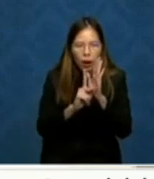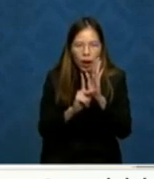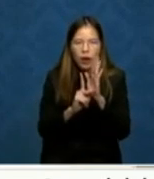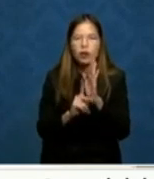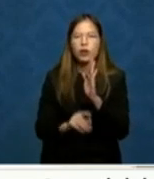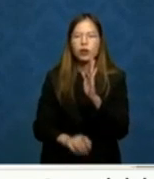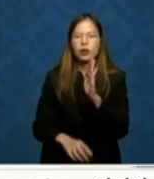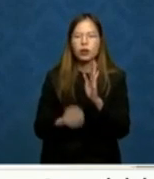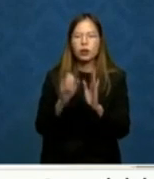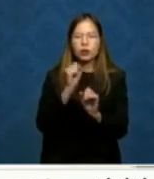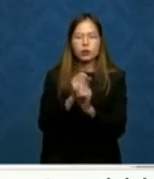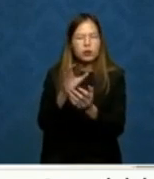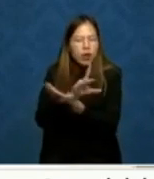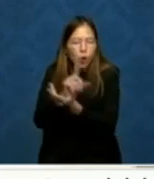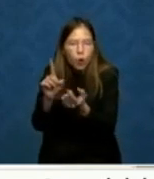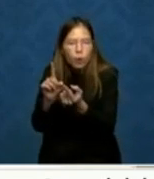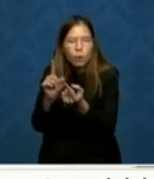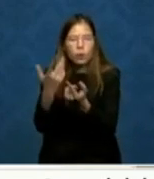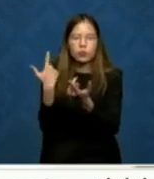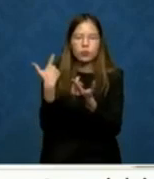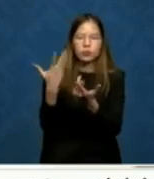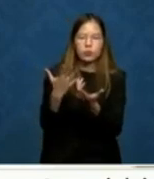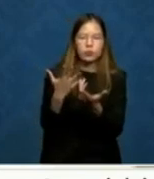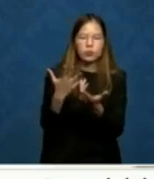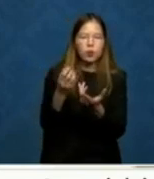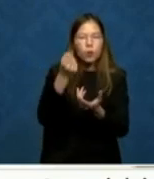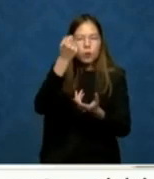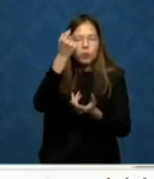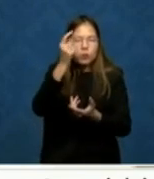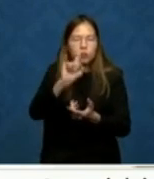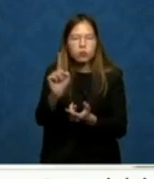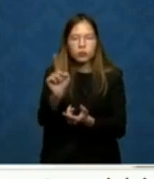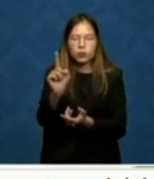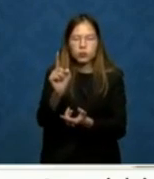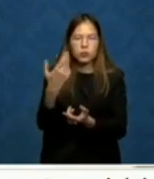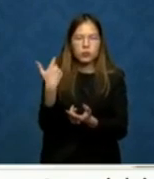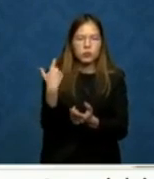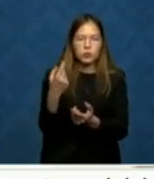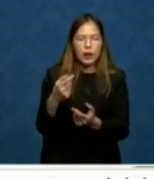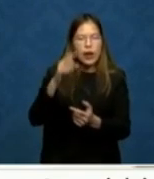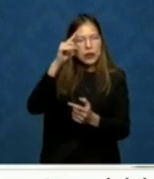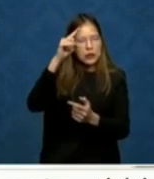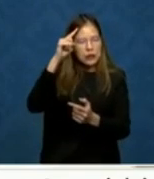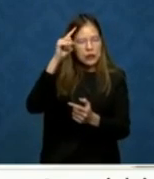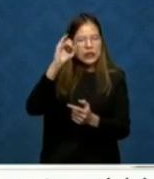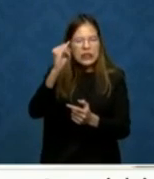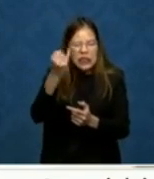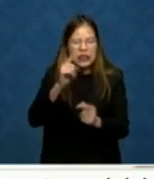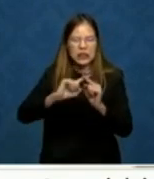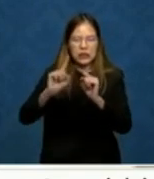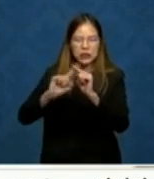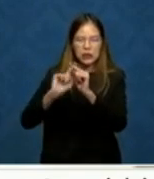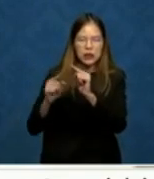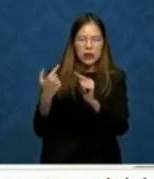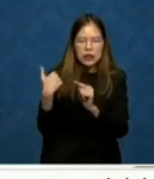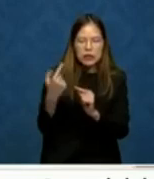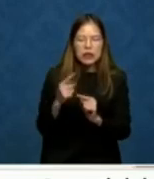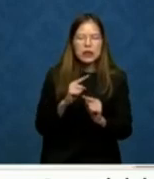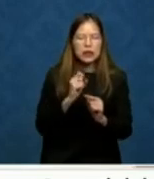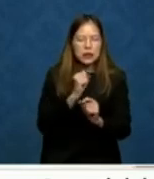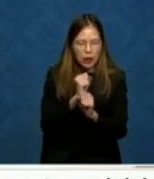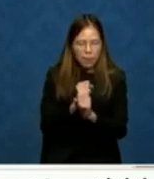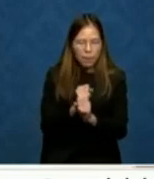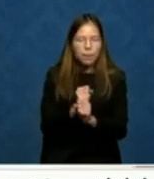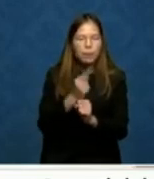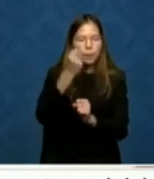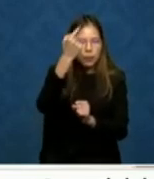ไม่ว่าจะเป็นในทางสังคมไม่ว่าจะเป็นในทางความเข้าใจทางจิตวิทยาหรือใดๆก็แล้วแต่ผมคิดว่ามีประเด็นที่ต้องทำความเข้า